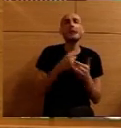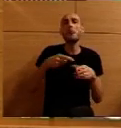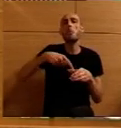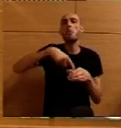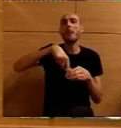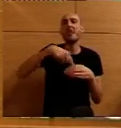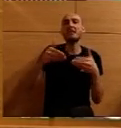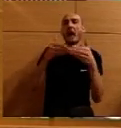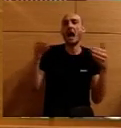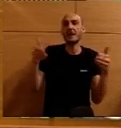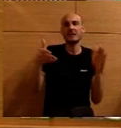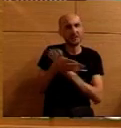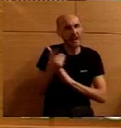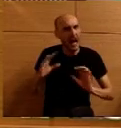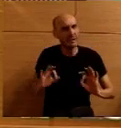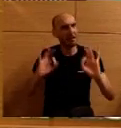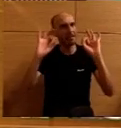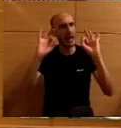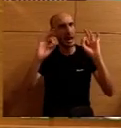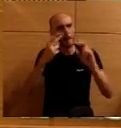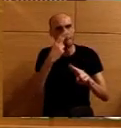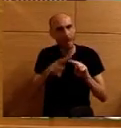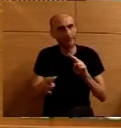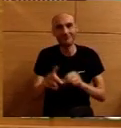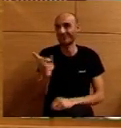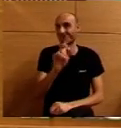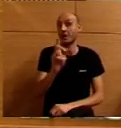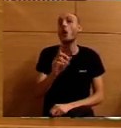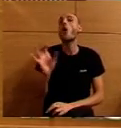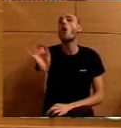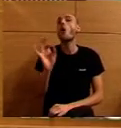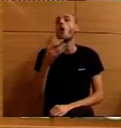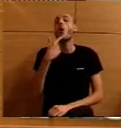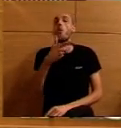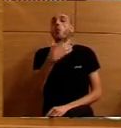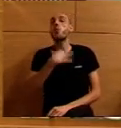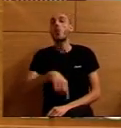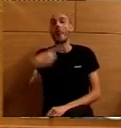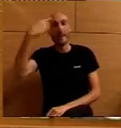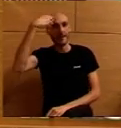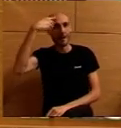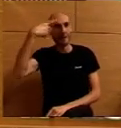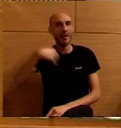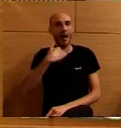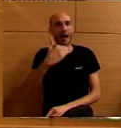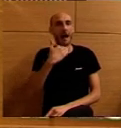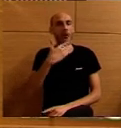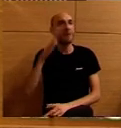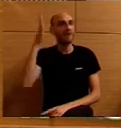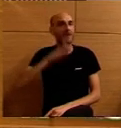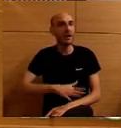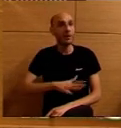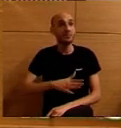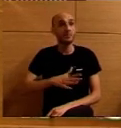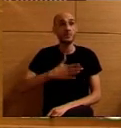medida excepcional i després igual el subconscient li pot... Senyora diputada, senyor Segarra en cap moment ha dit res